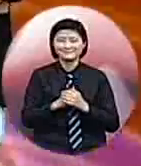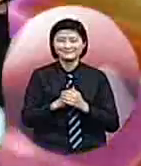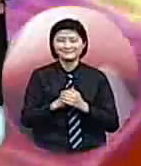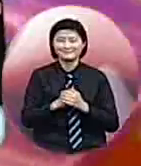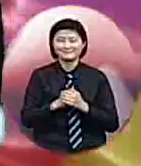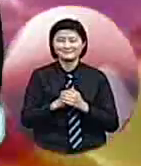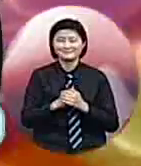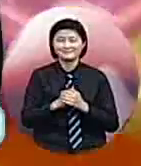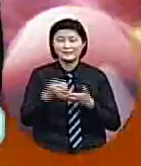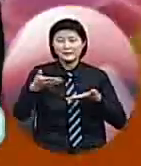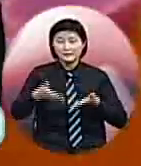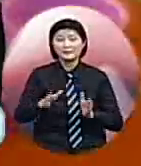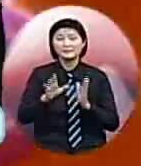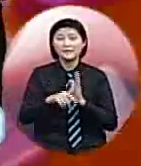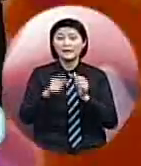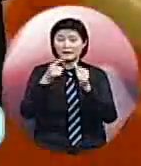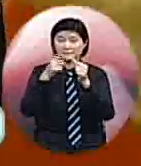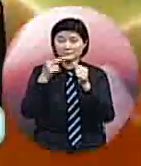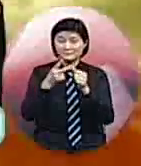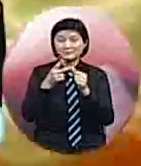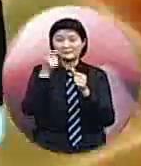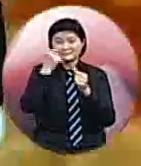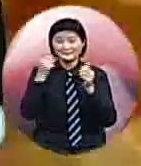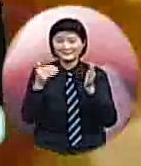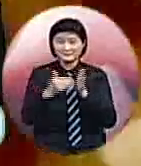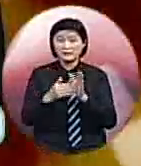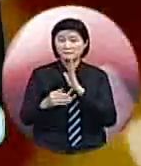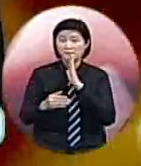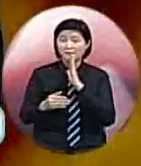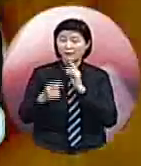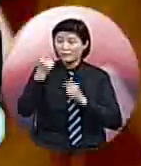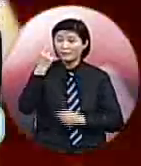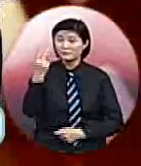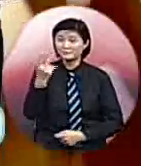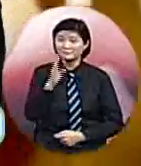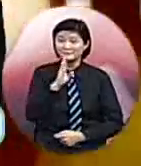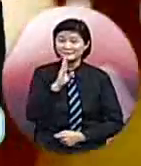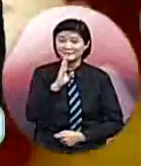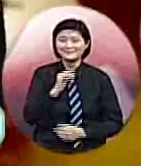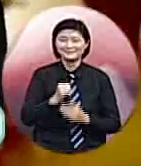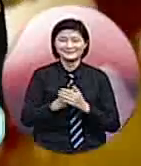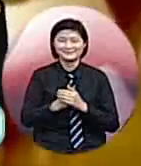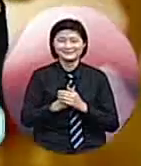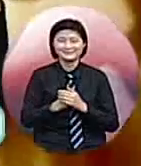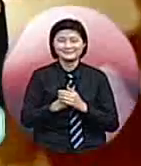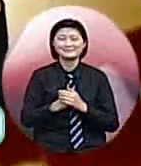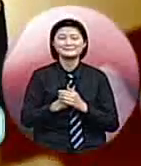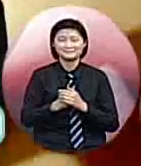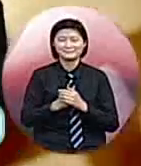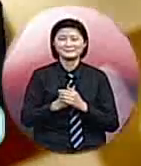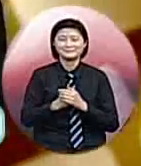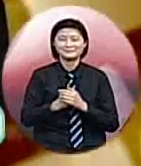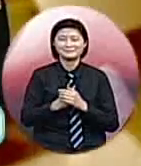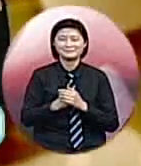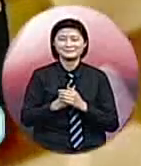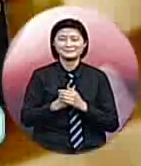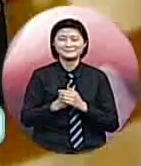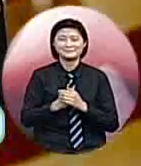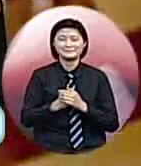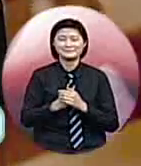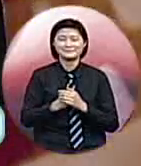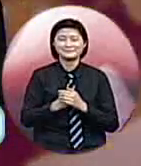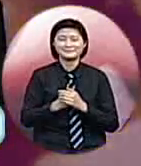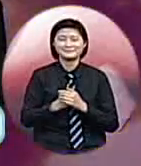네. 태어났을 때하고 두 번 울었네. 네. 네. 야, 맞네. 두 번 울었네. 네. 내가 재치가 있구만 이제 우리 정화 씨가.